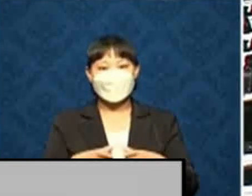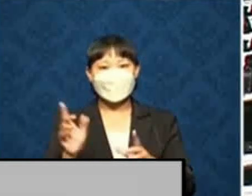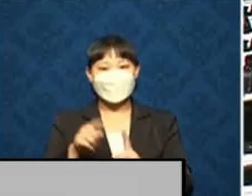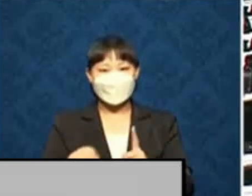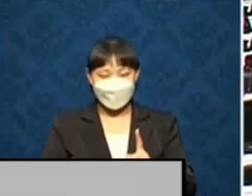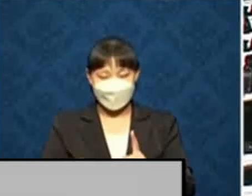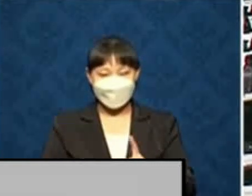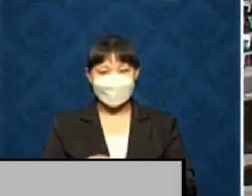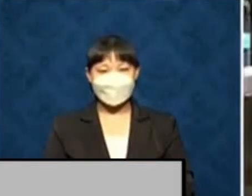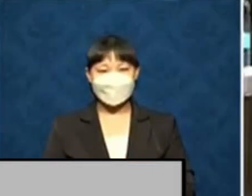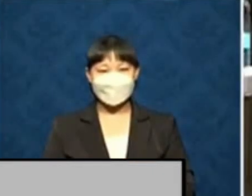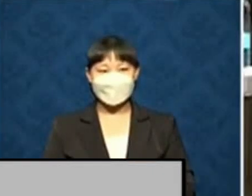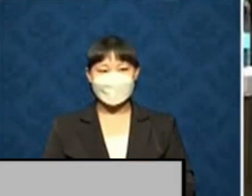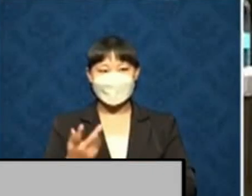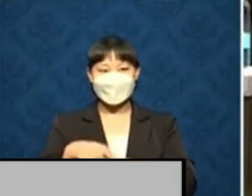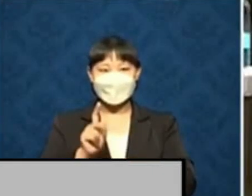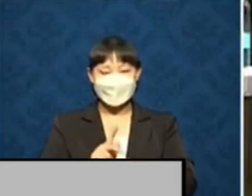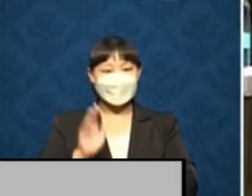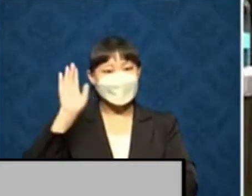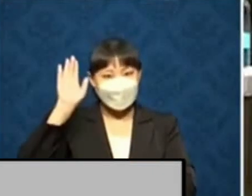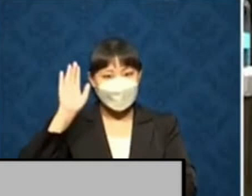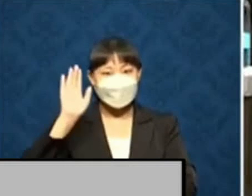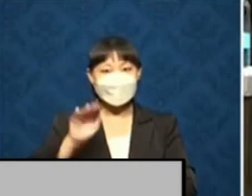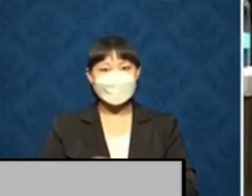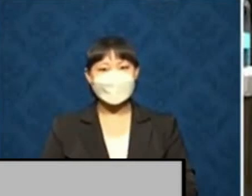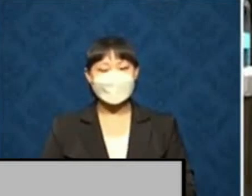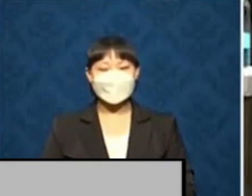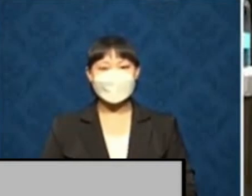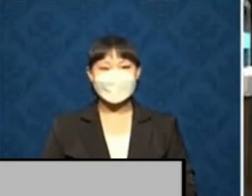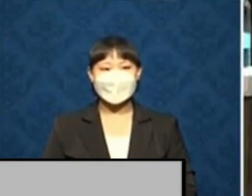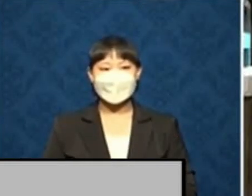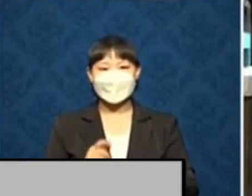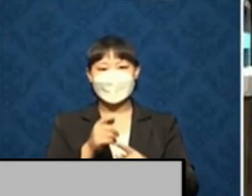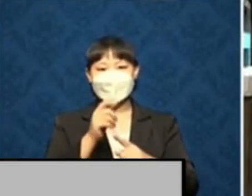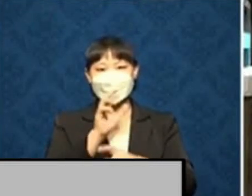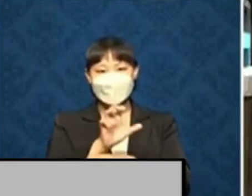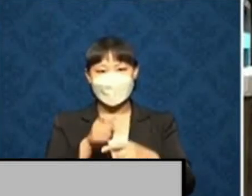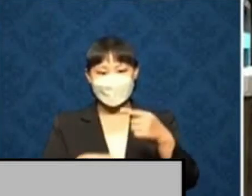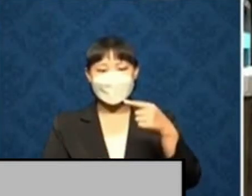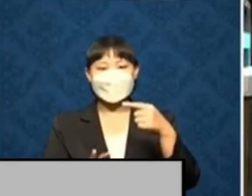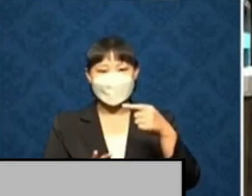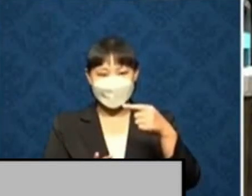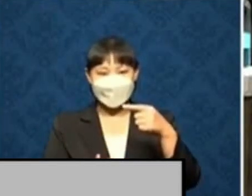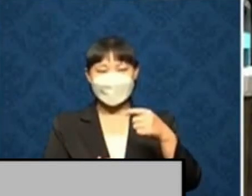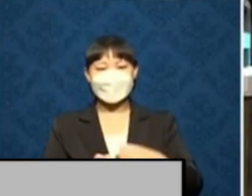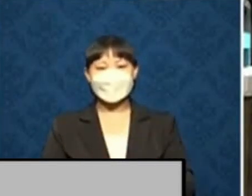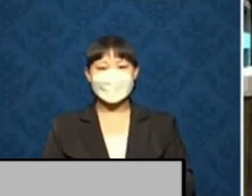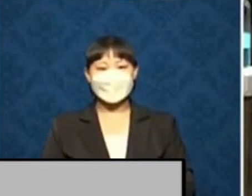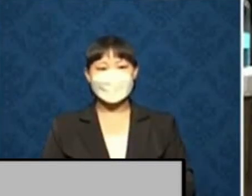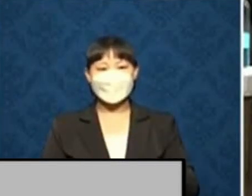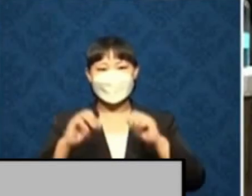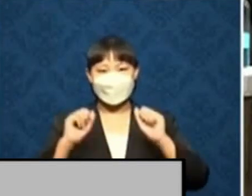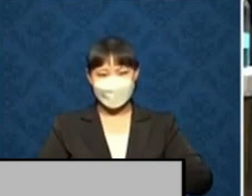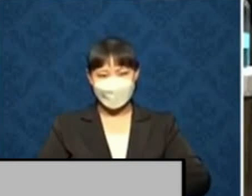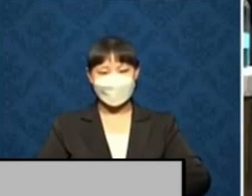ไกลผมขออนุญาตต้องประท้วงท่านประธานครับท่านประธานครับตามข้อ9นะครับในการดำเนินการประชุมการวินิจฉัยของท่านประธ